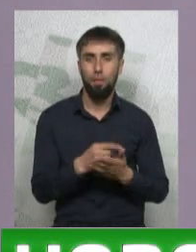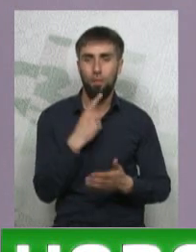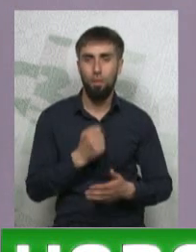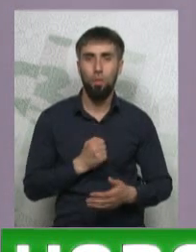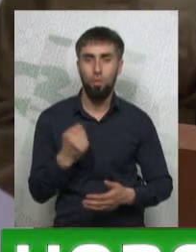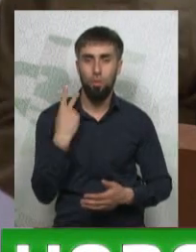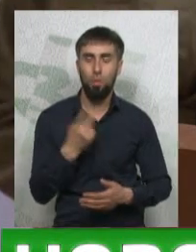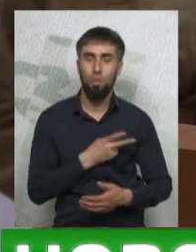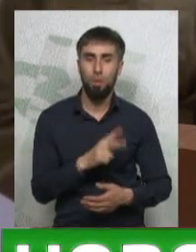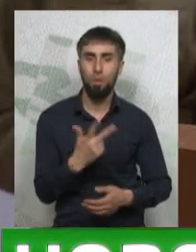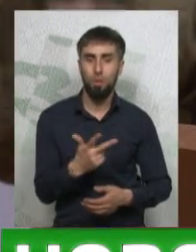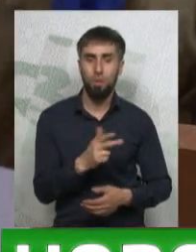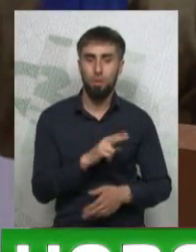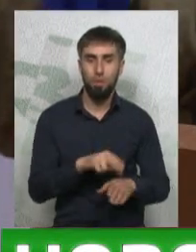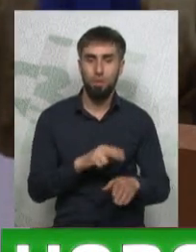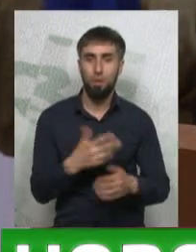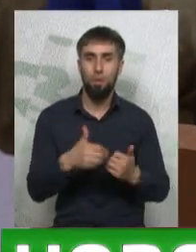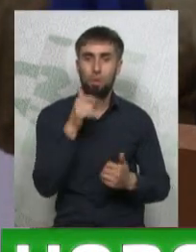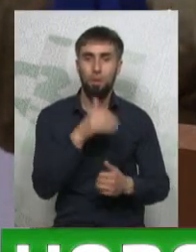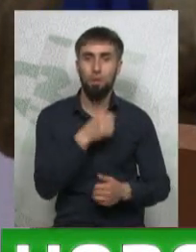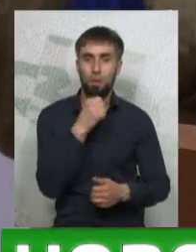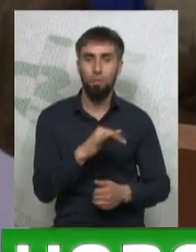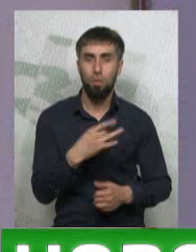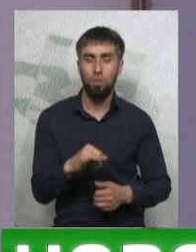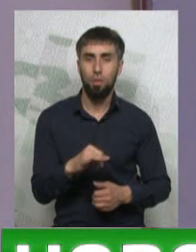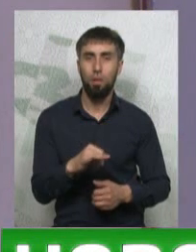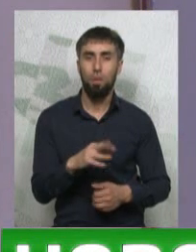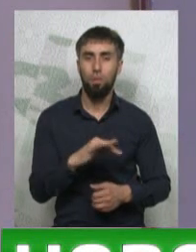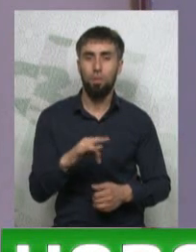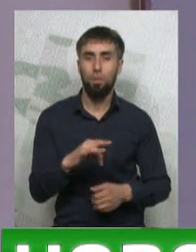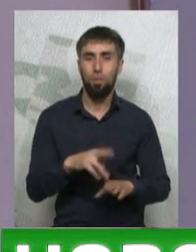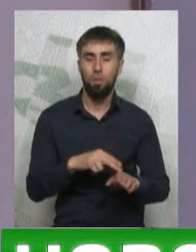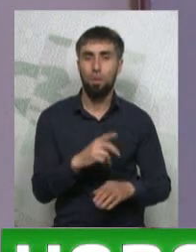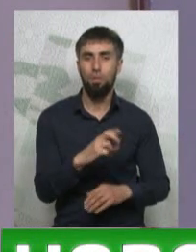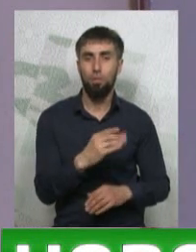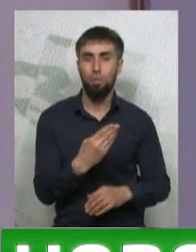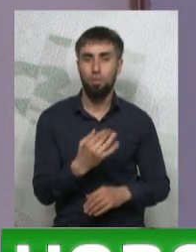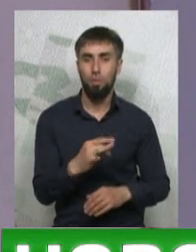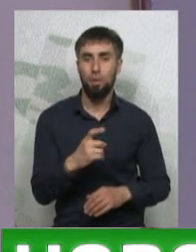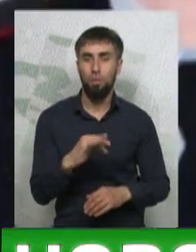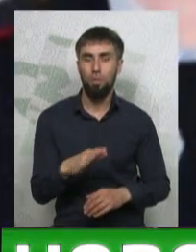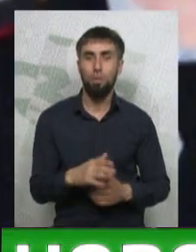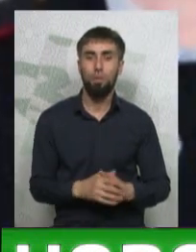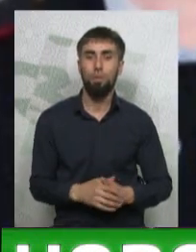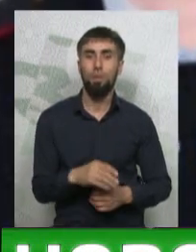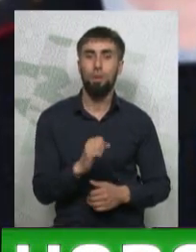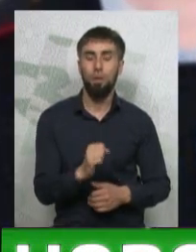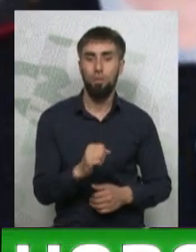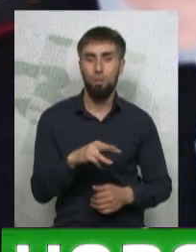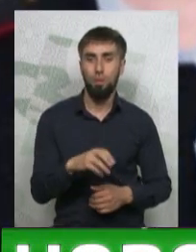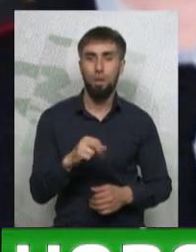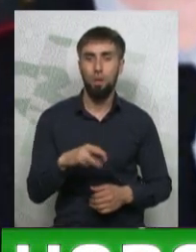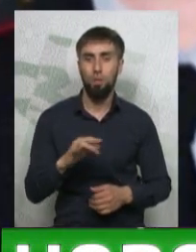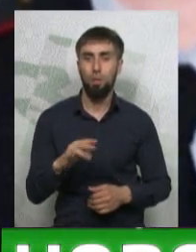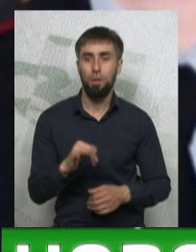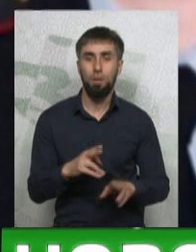воинского долга. Погибли 3 сотрудника, среди которых старший участковый, майор полиции Башир Хаутиев, капитан полиции Максим Алехин и сержант